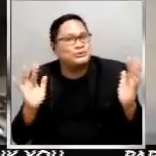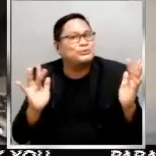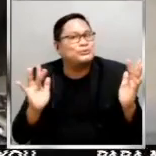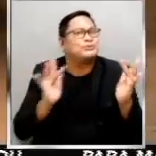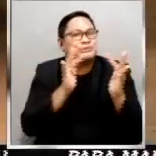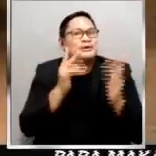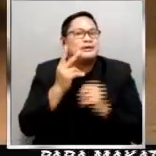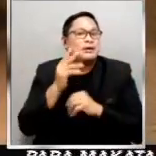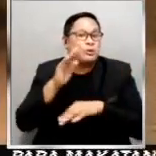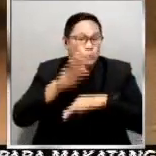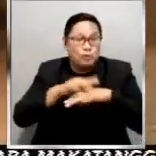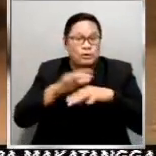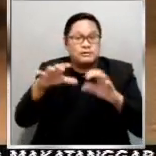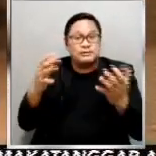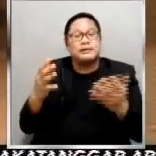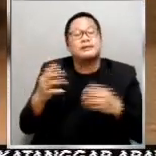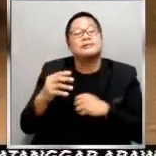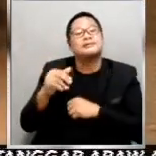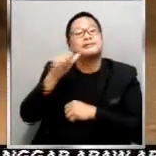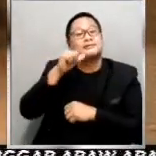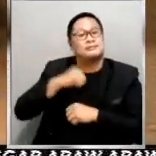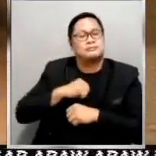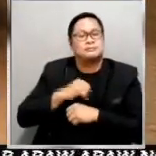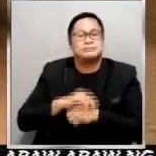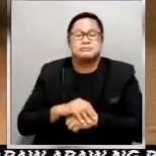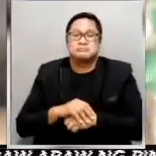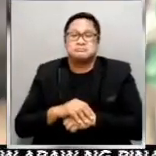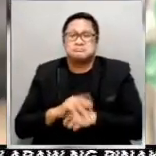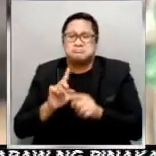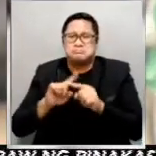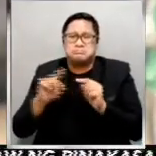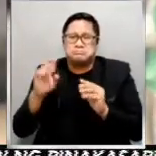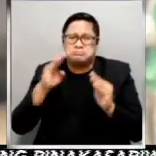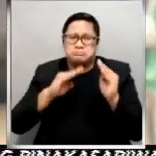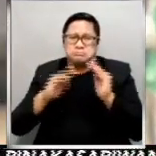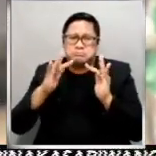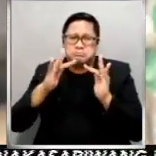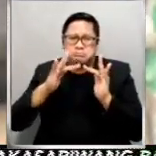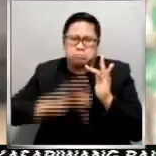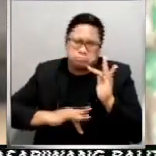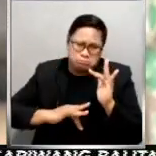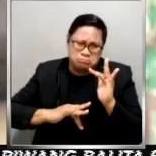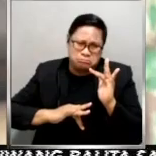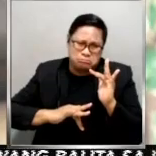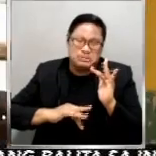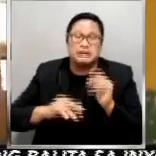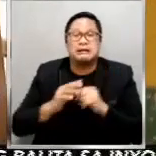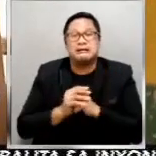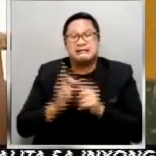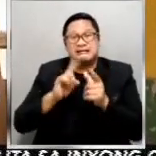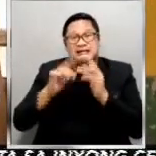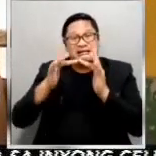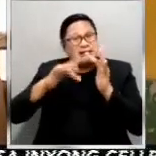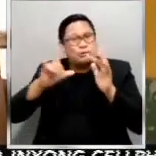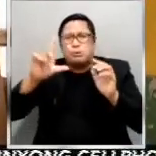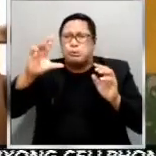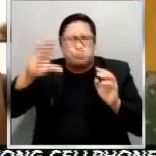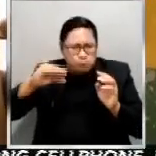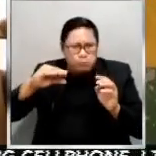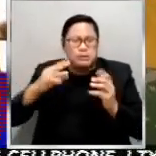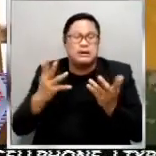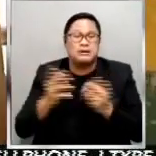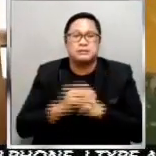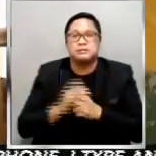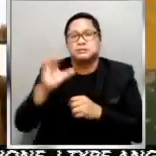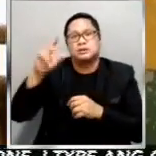class kahapon. Ang problema, pumalya ang cellphone at bumagsak ang internet signal. Yung cellphone po ayaw